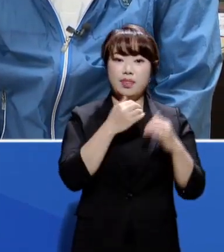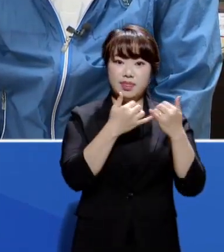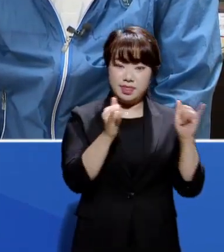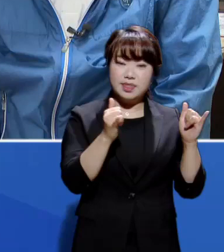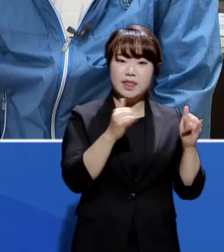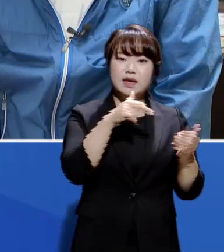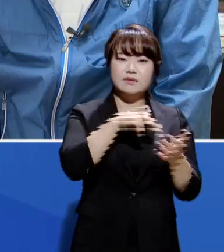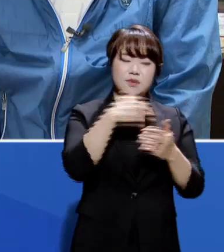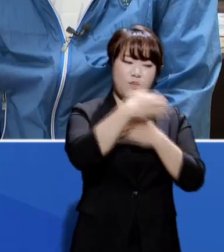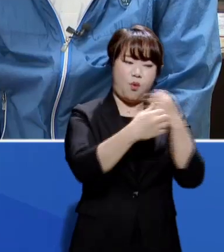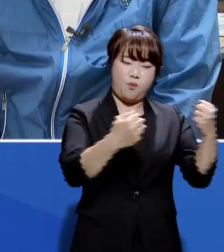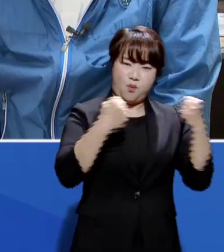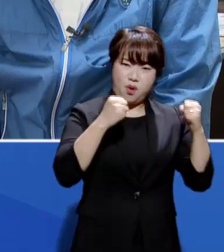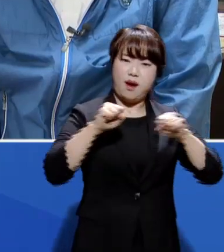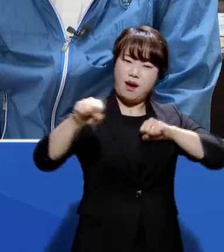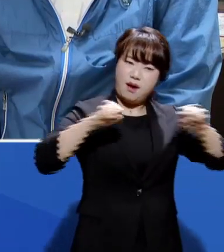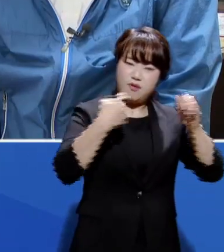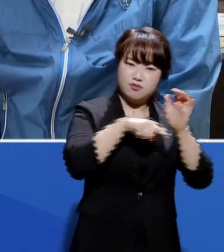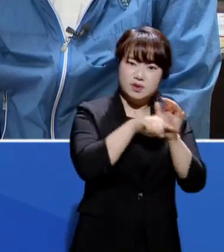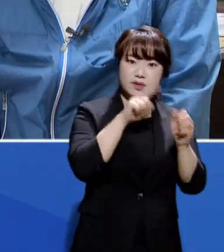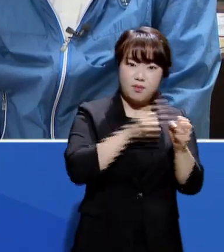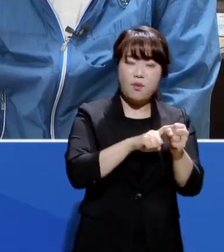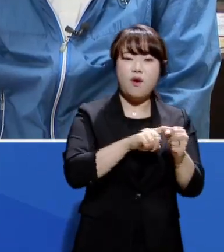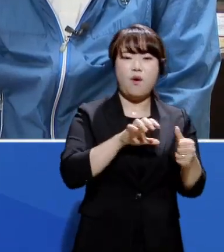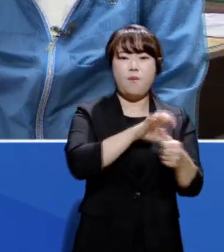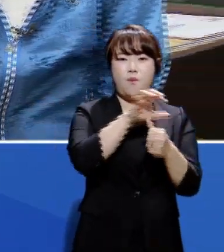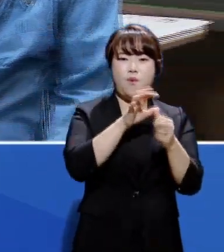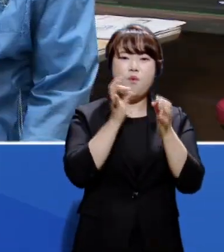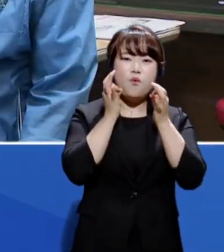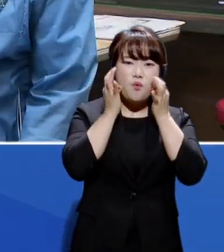좋은 건강 생활을 할 수 있게끔 지켜내기 위해서 우리는